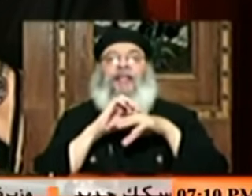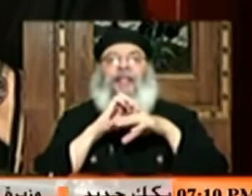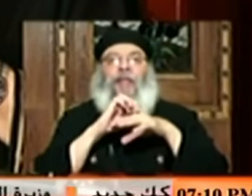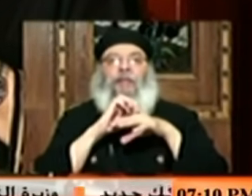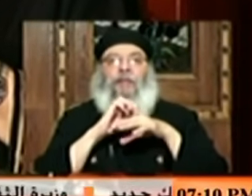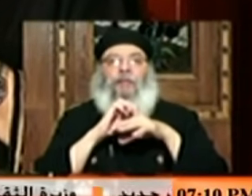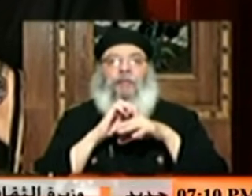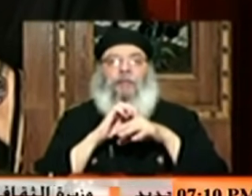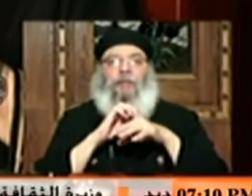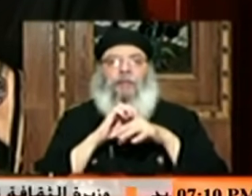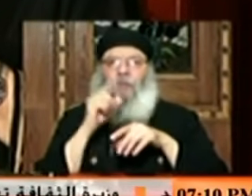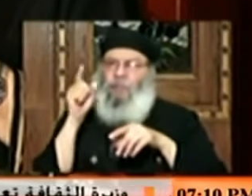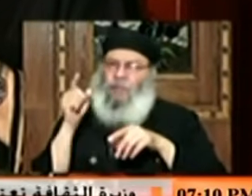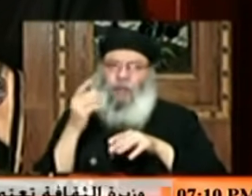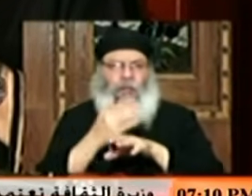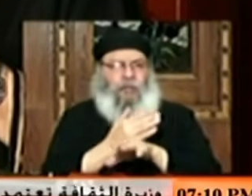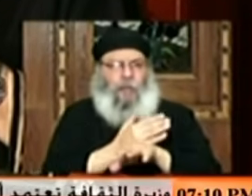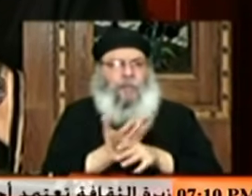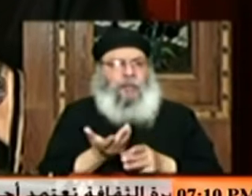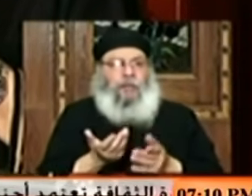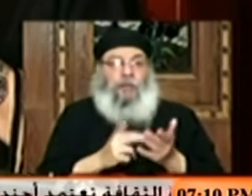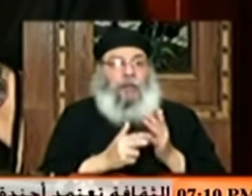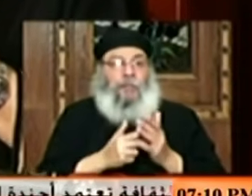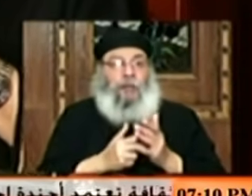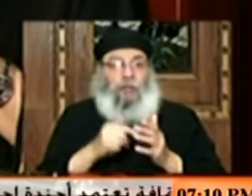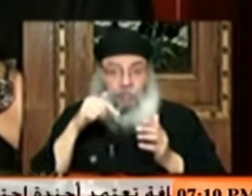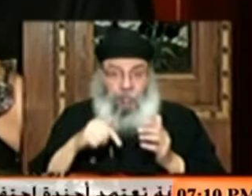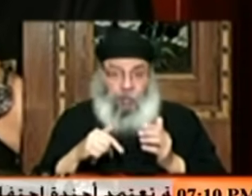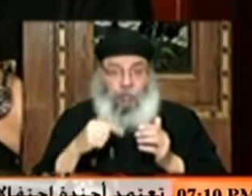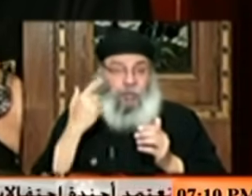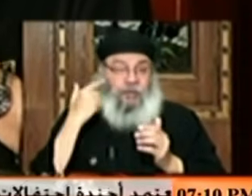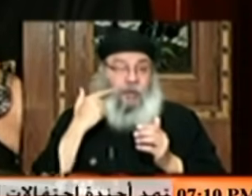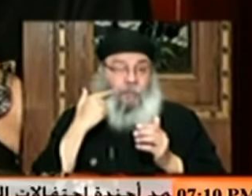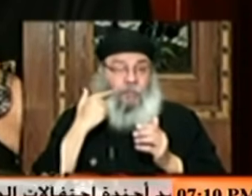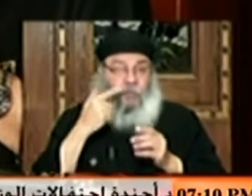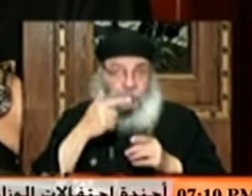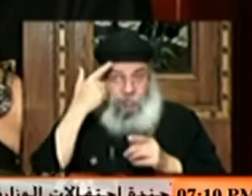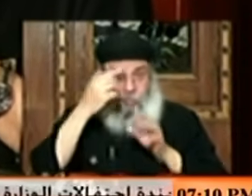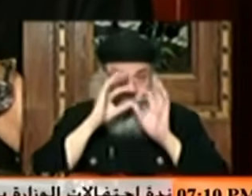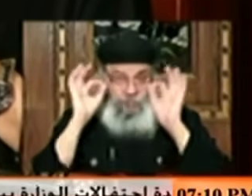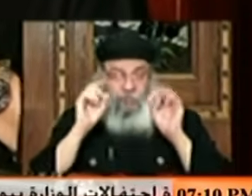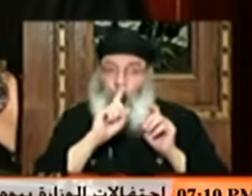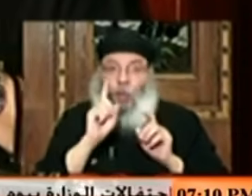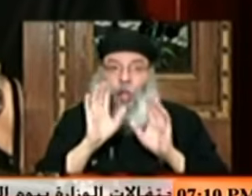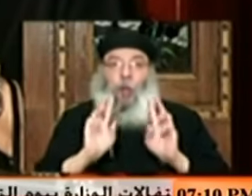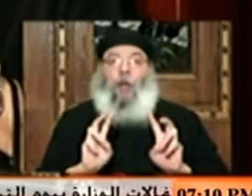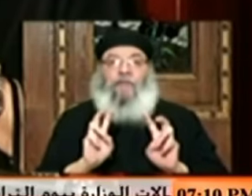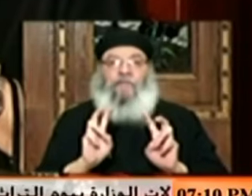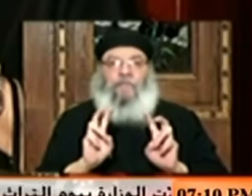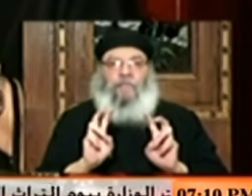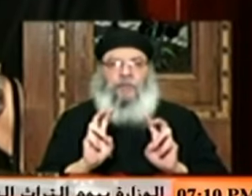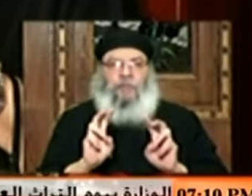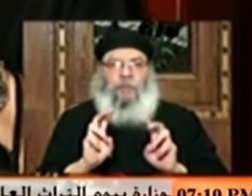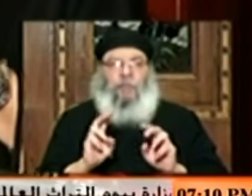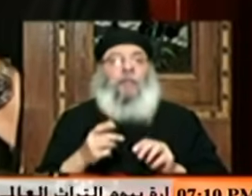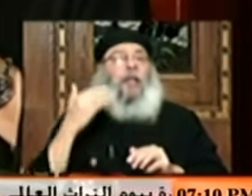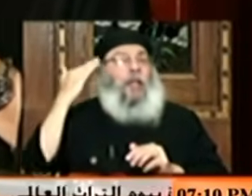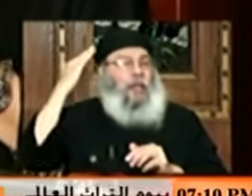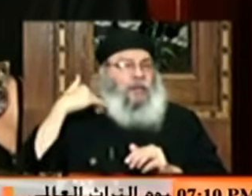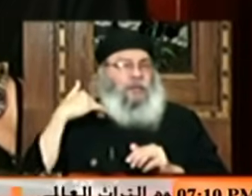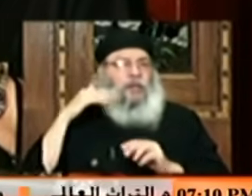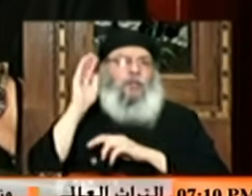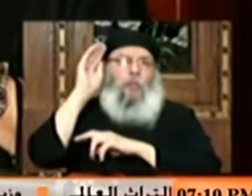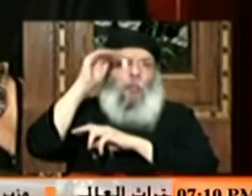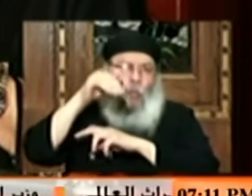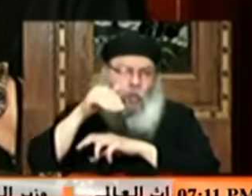ده راجل عيان طب النهارده السبت نشفيه ولا ما نشفش طب دي مراه منحنيه بقى